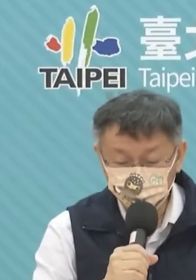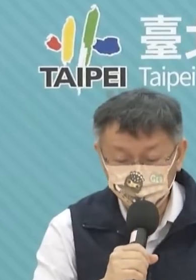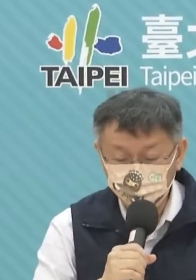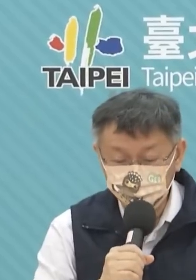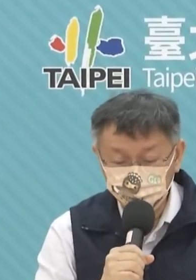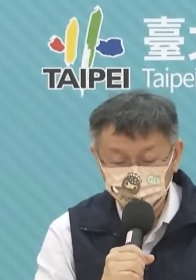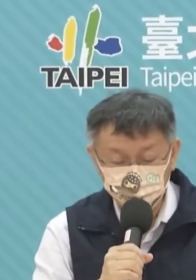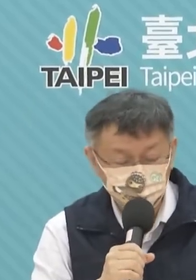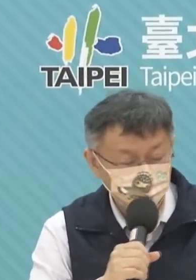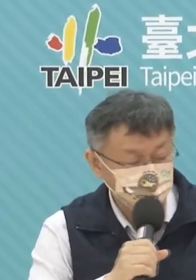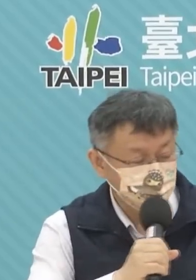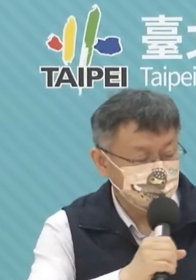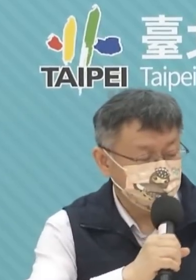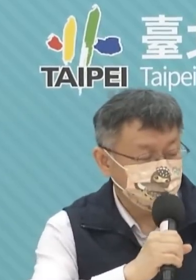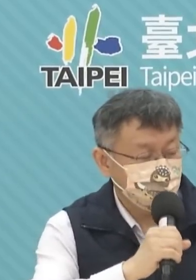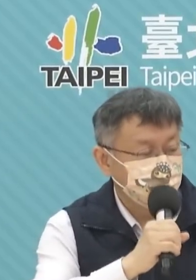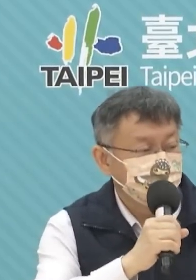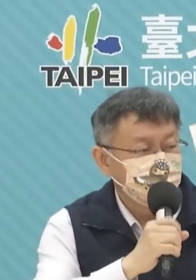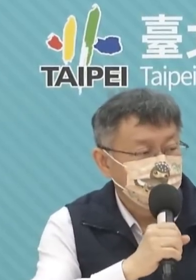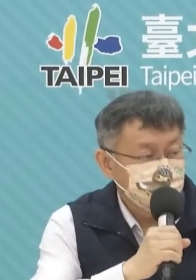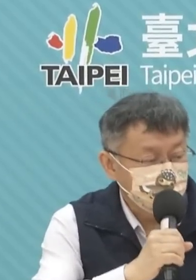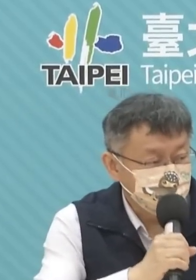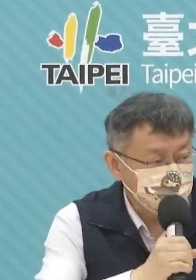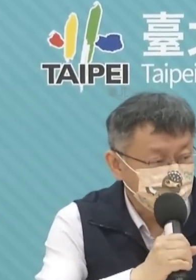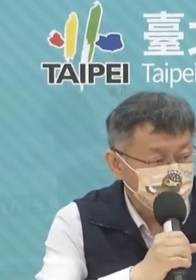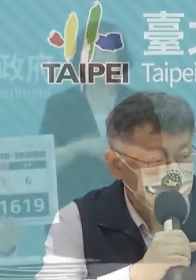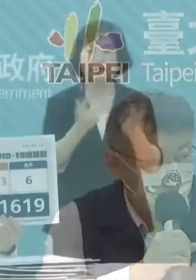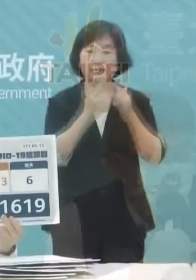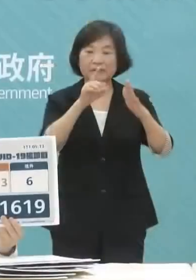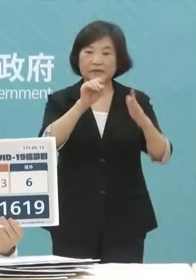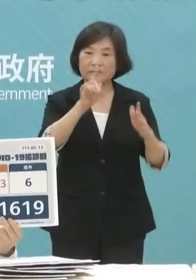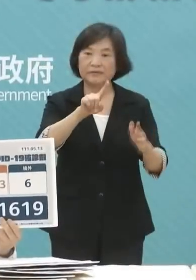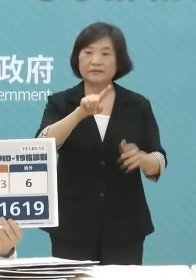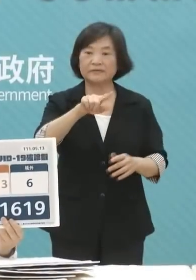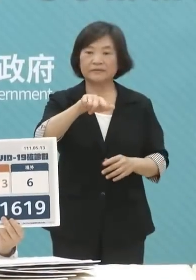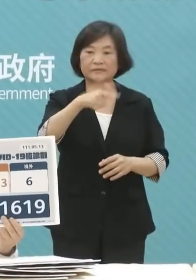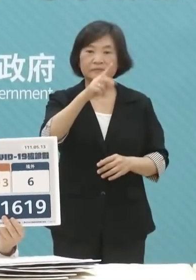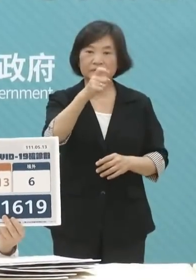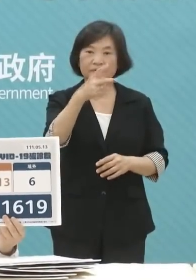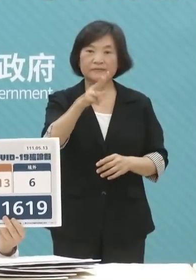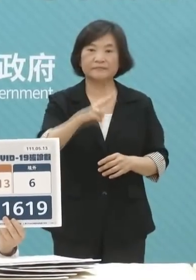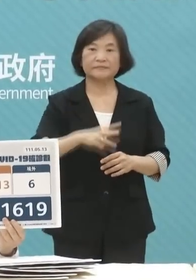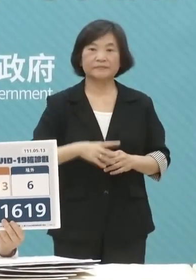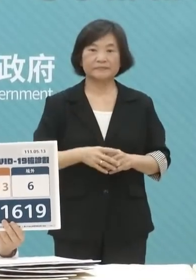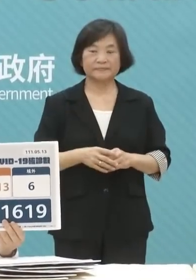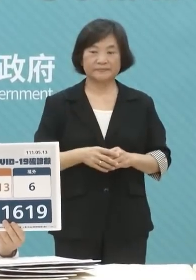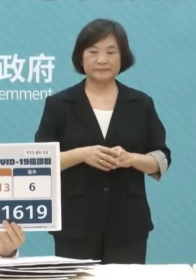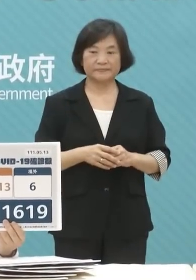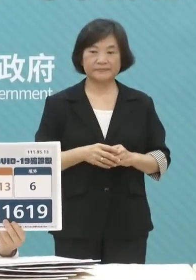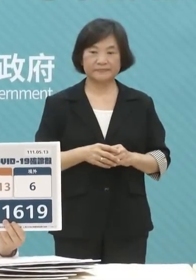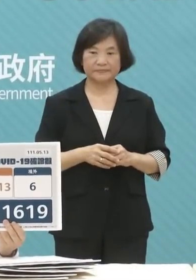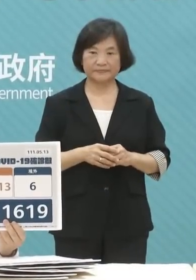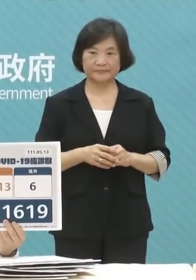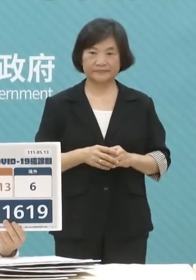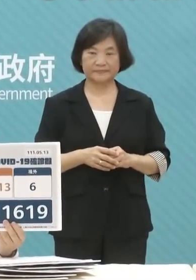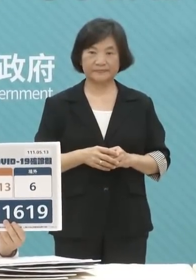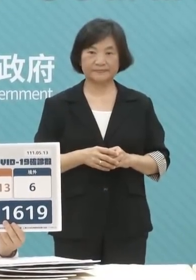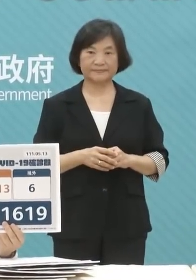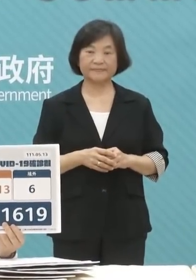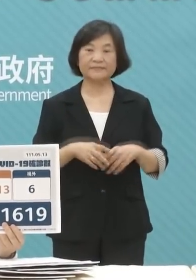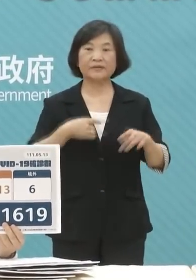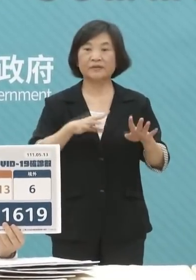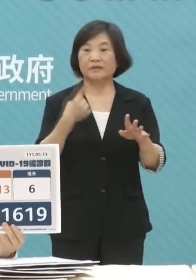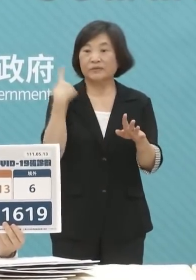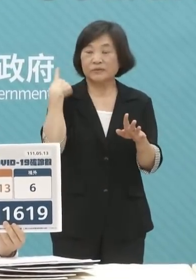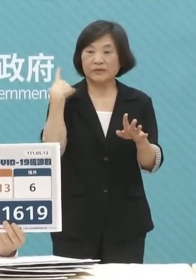64972，将近差不多65000人。台北市占了11613人，不过比